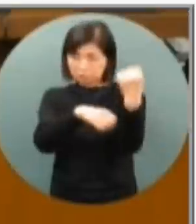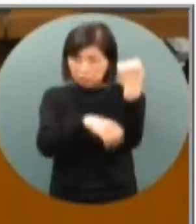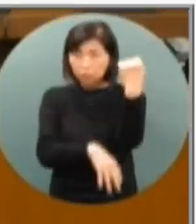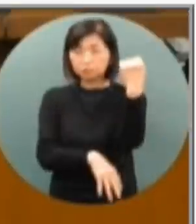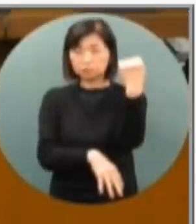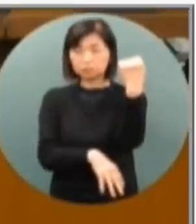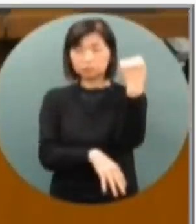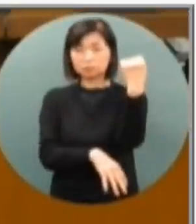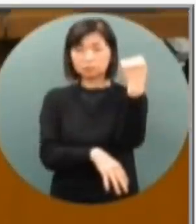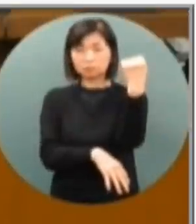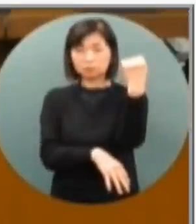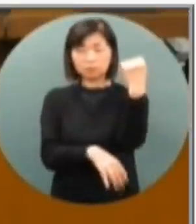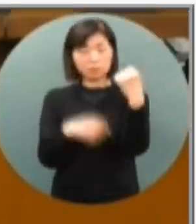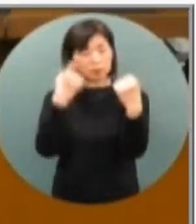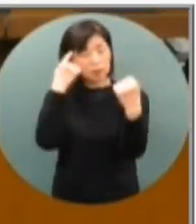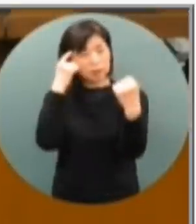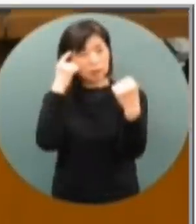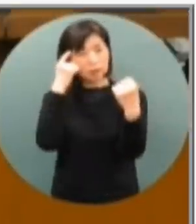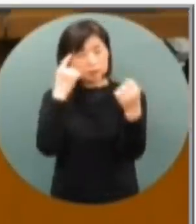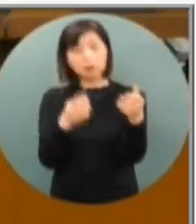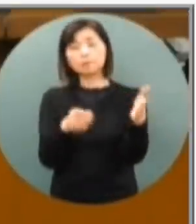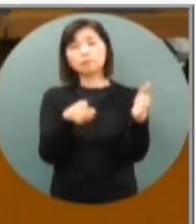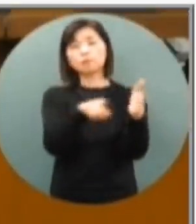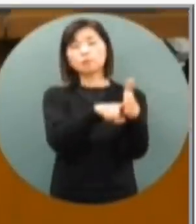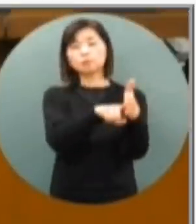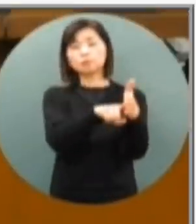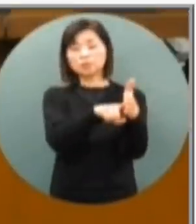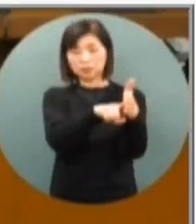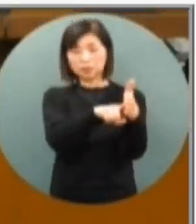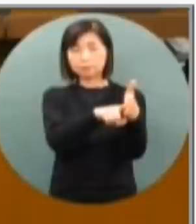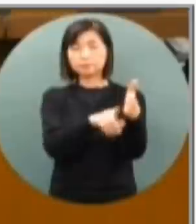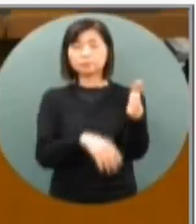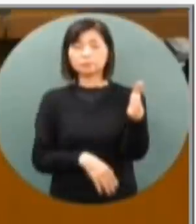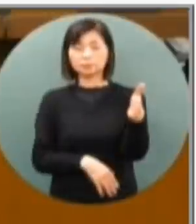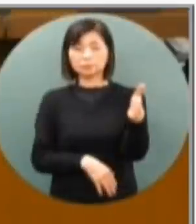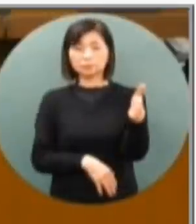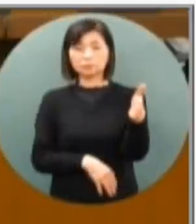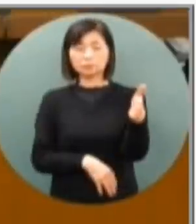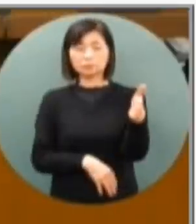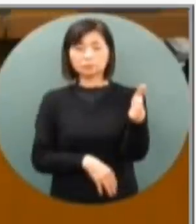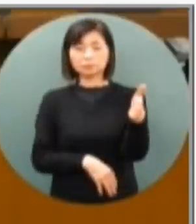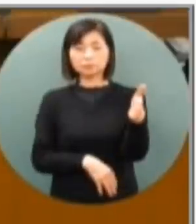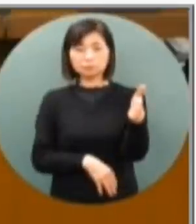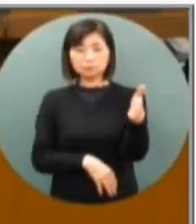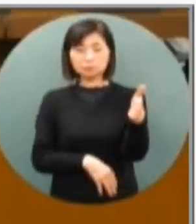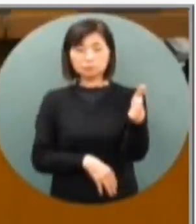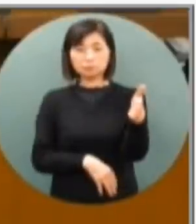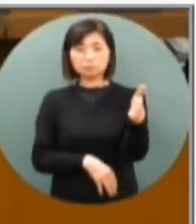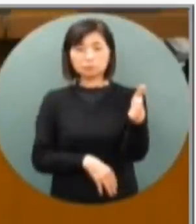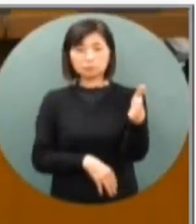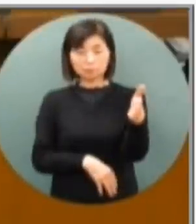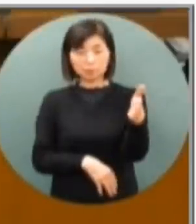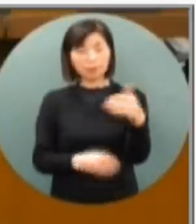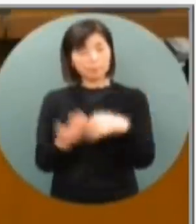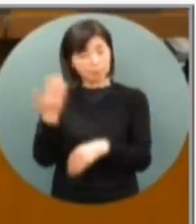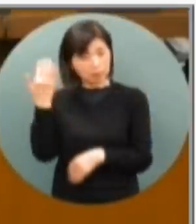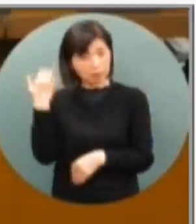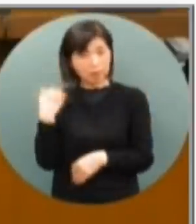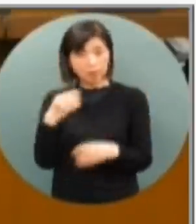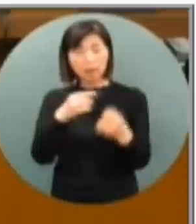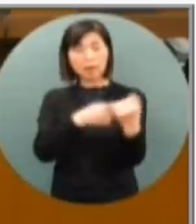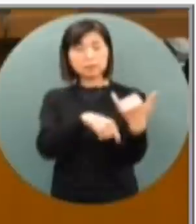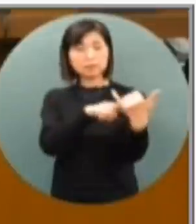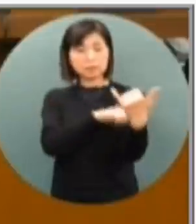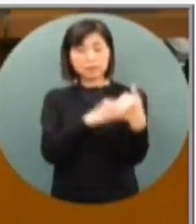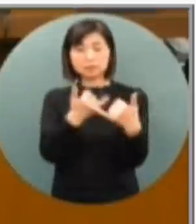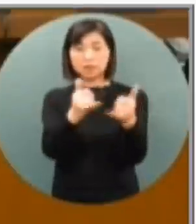して列挙をした中に組み込みながらですね、それで当時、人権尊重の社会づくり推進